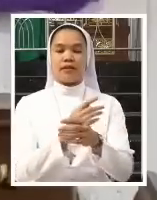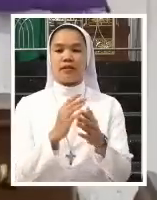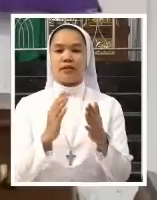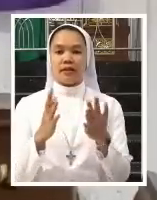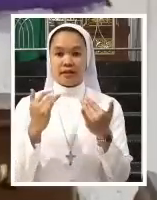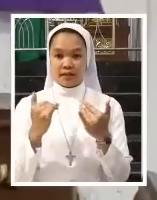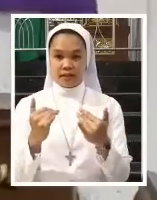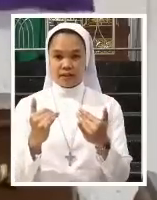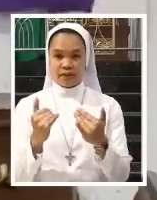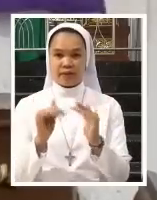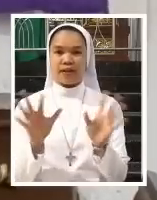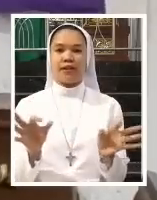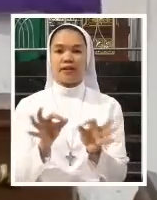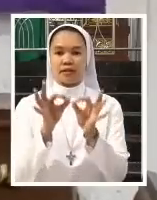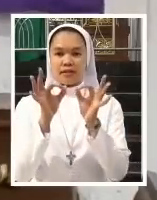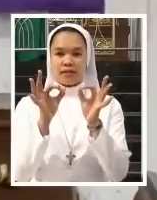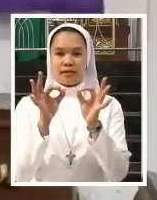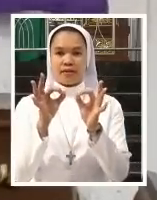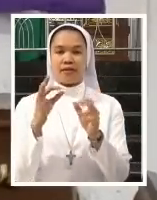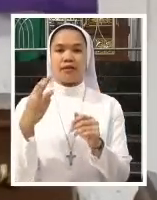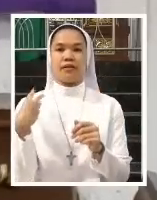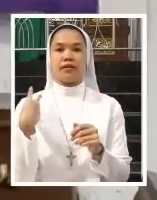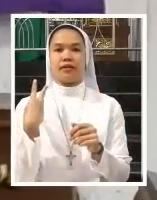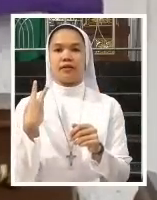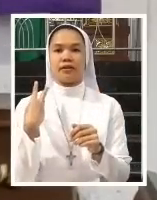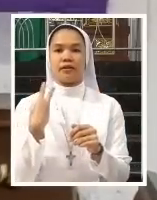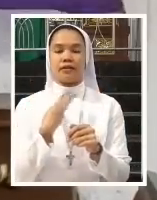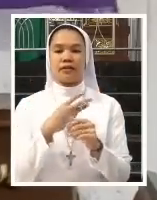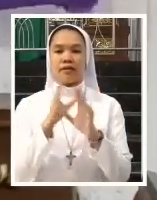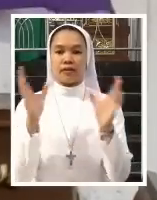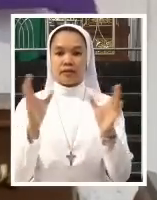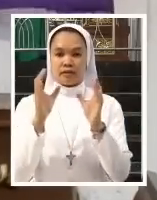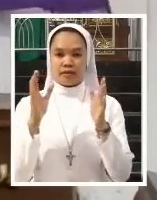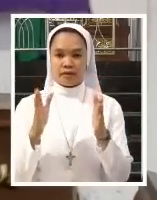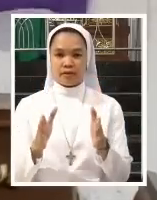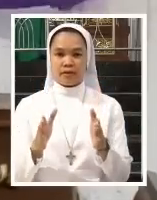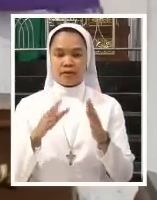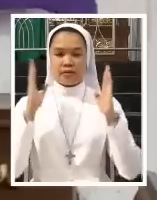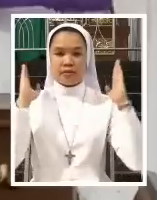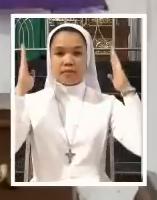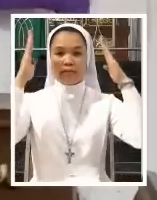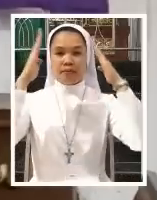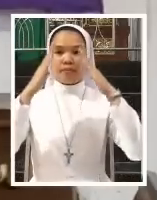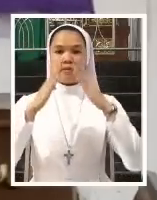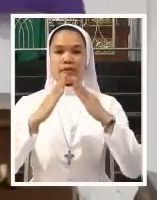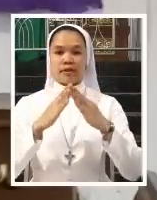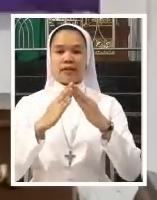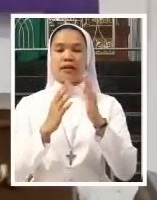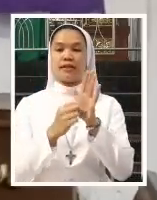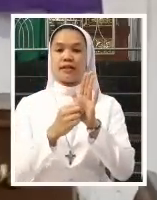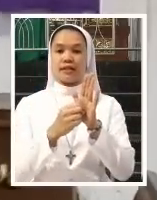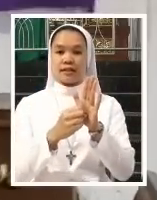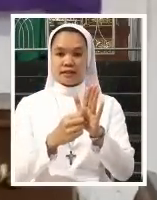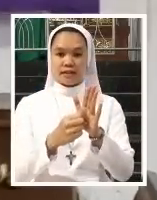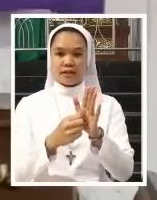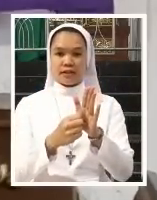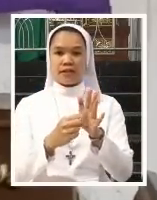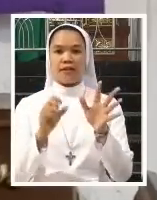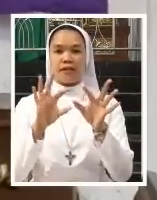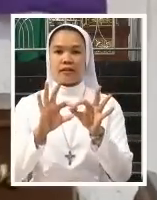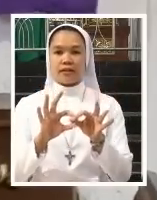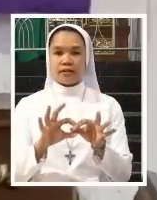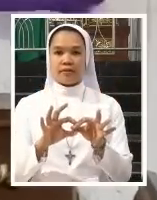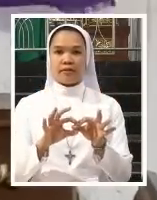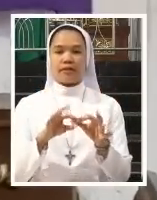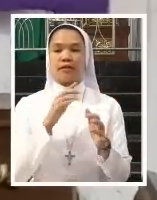Anisa kan Krisma, panginginotan kan sa tong arsobispo, tanda kan pagkasararo kan mga padi